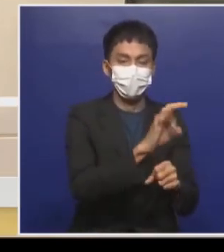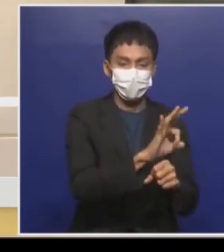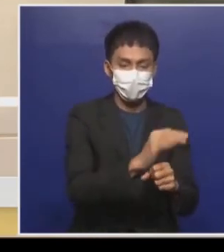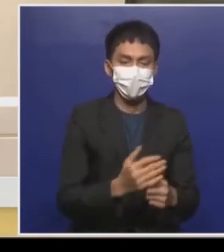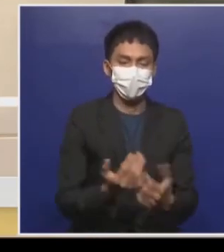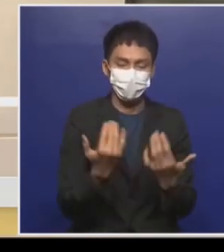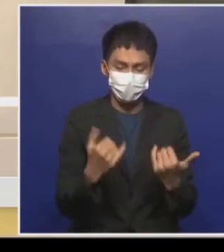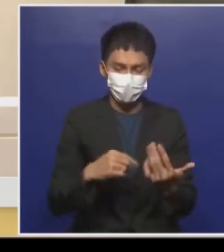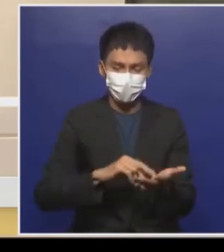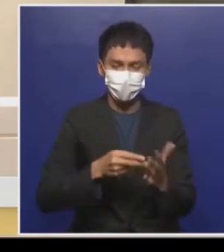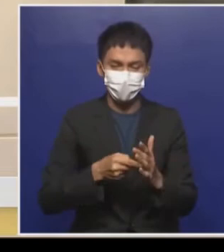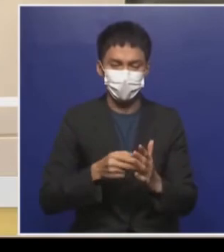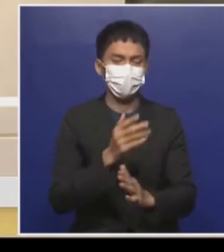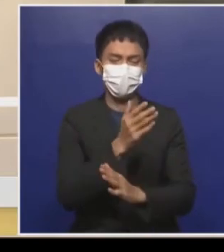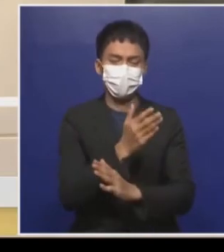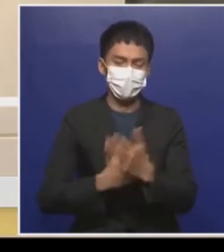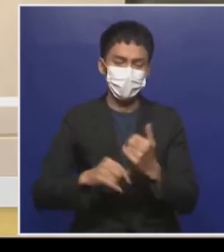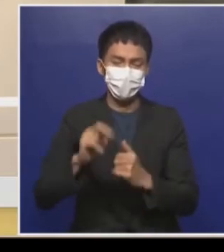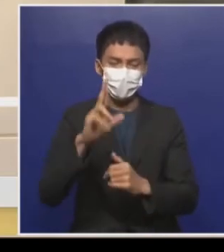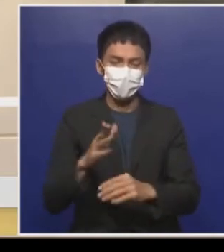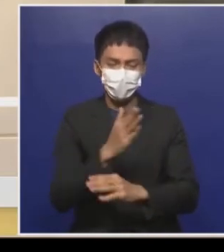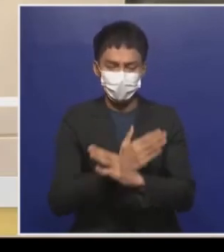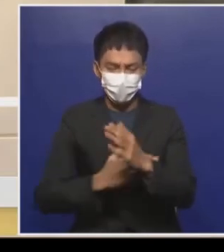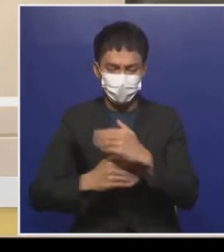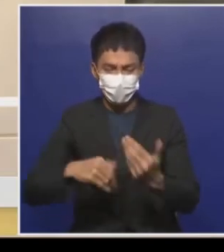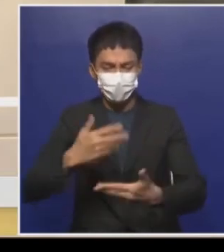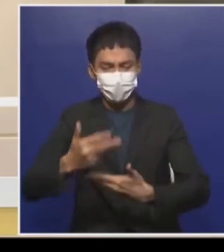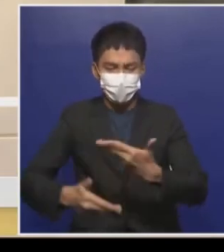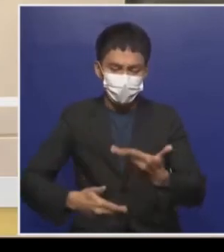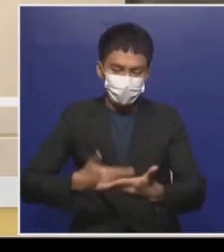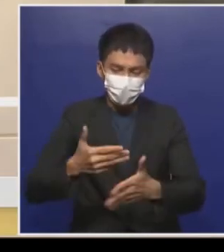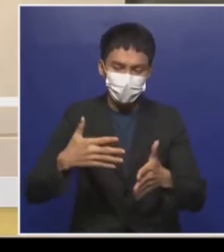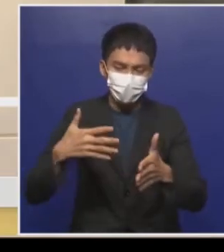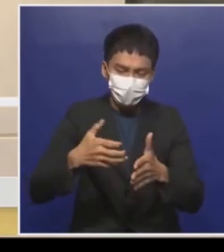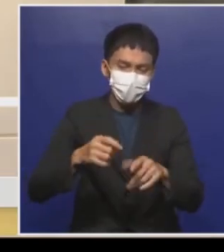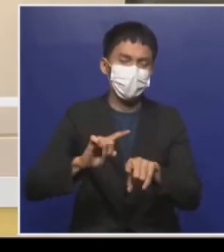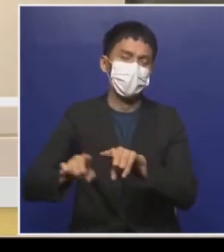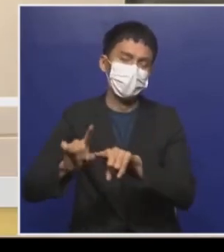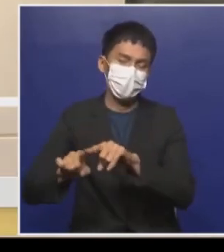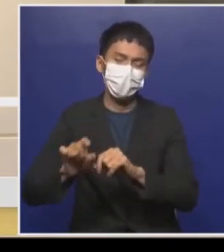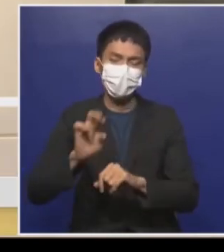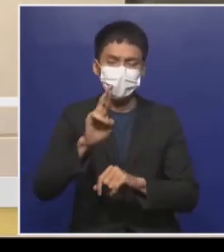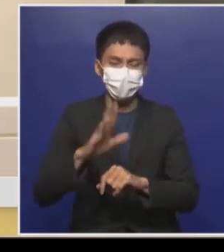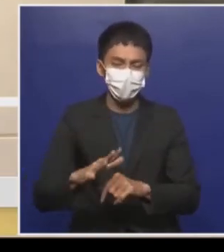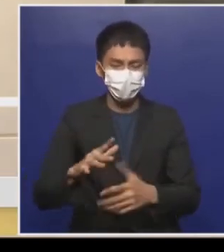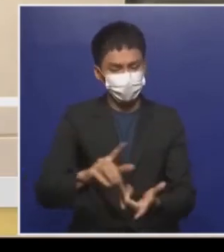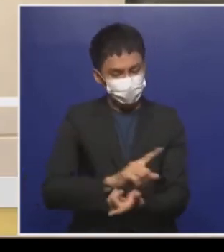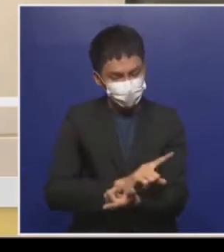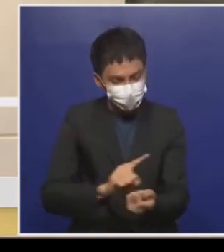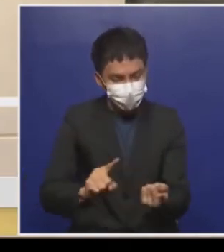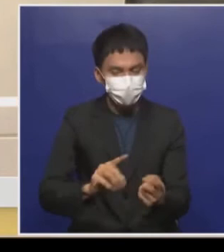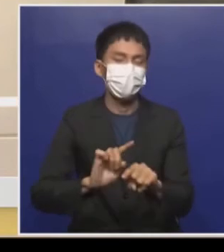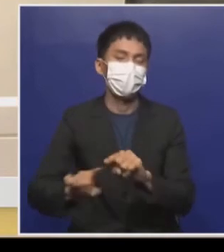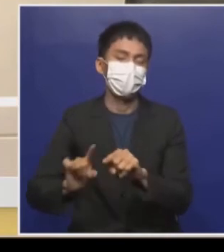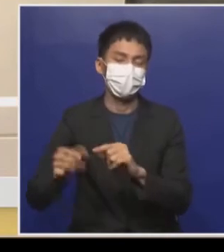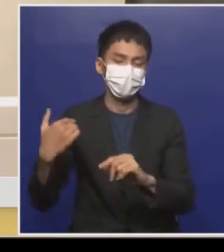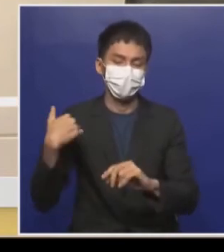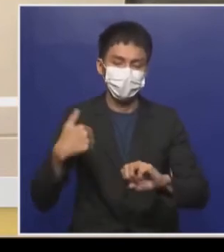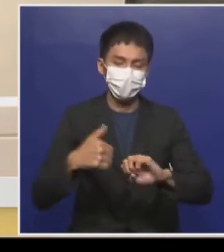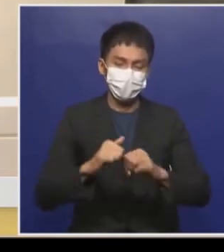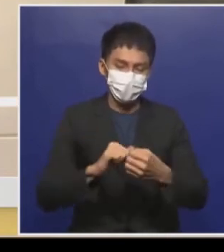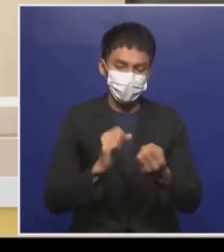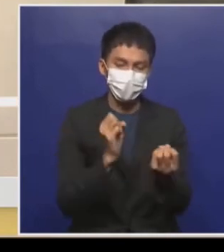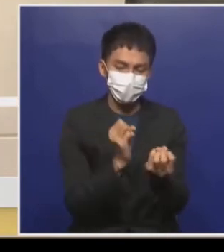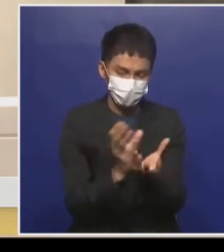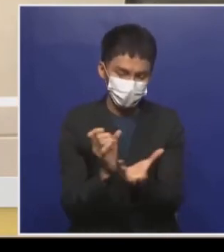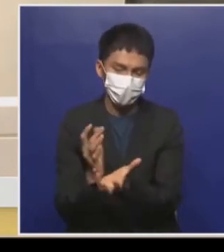การของระบบทั้งโลกระบบการค้า การลงทุนแล้วกระบบสังคมหลายเรื่องโด